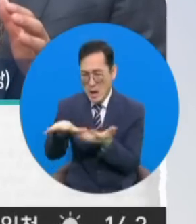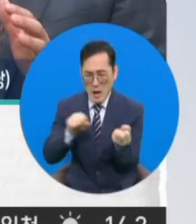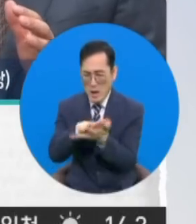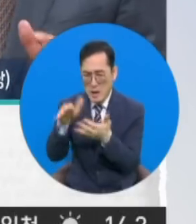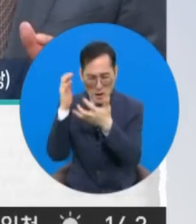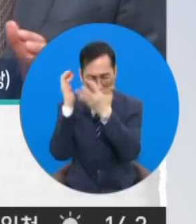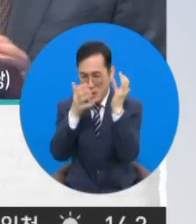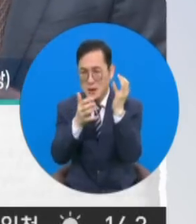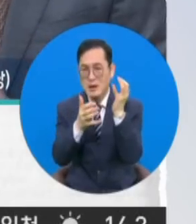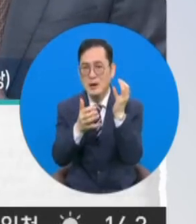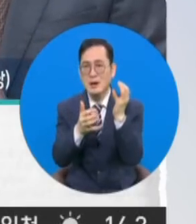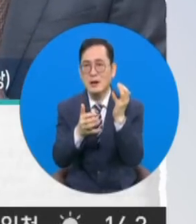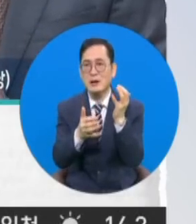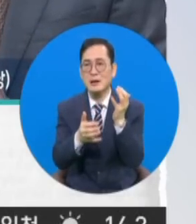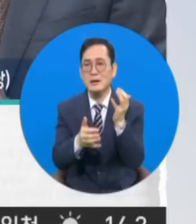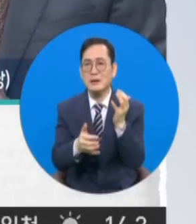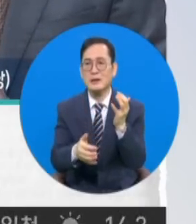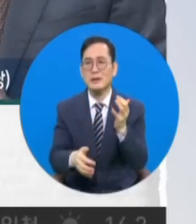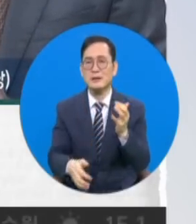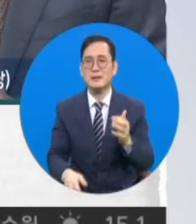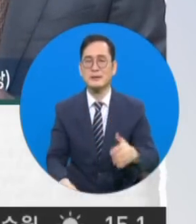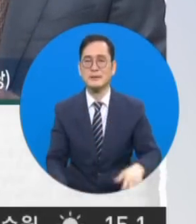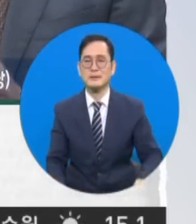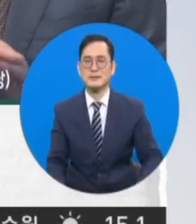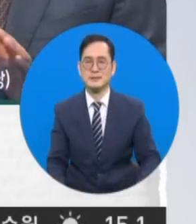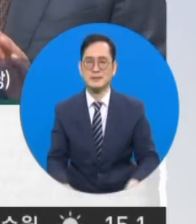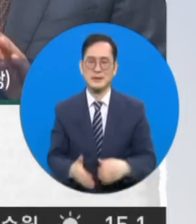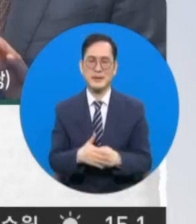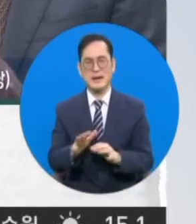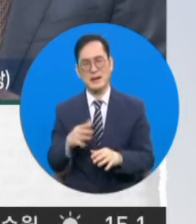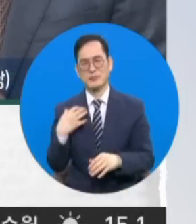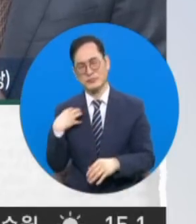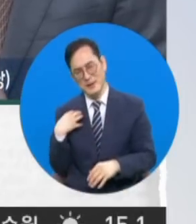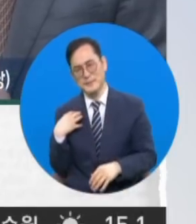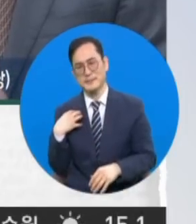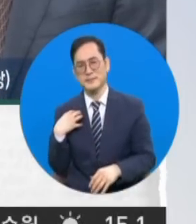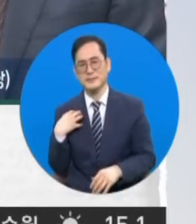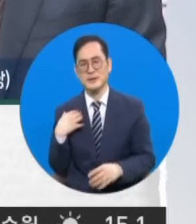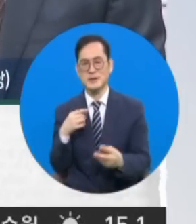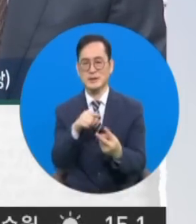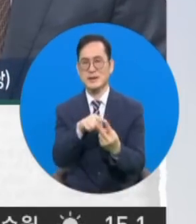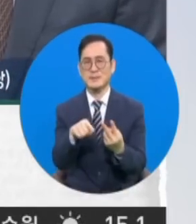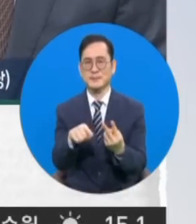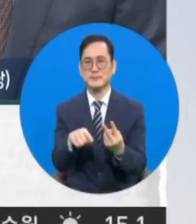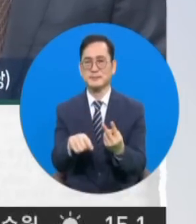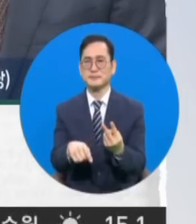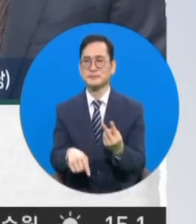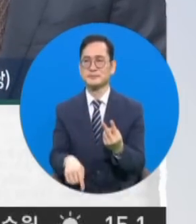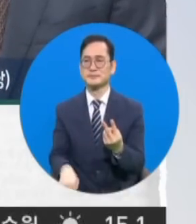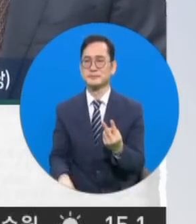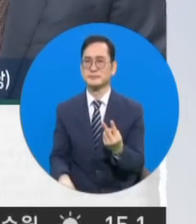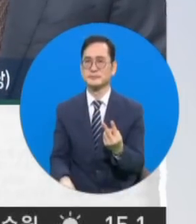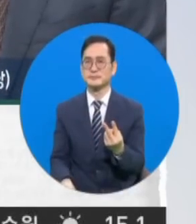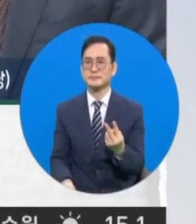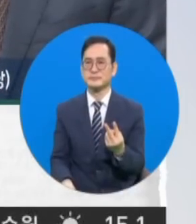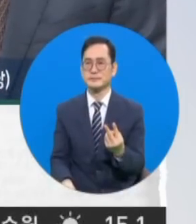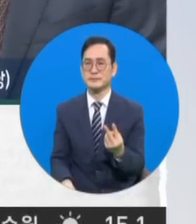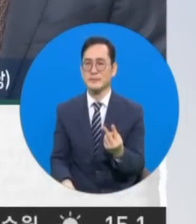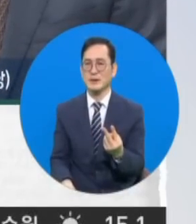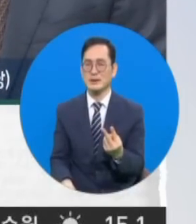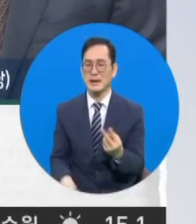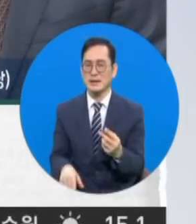총선 출마 길도 완전히 봉쇄해 버리는 것이 아니고 어떤 정치적 해결책을 모색하기 위해서는 이틀 정도 어 시간을